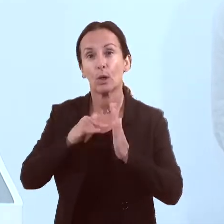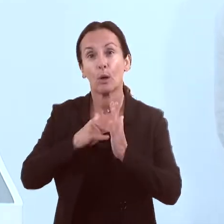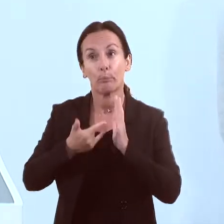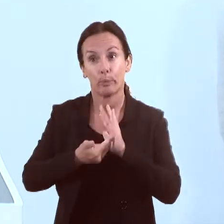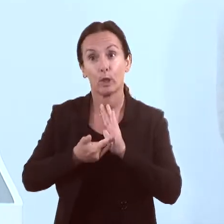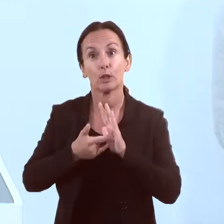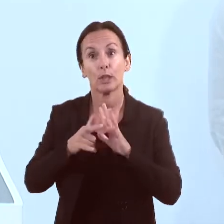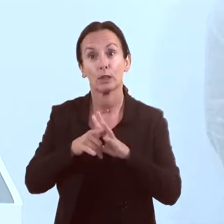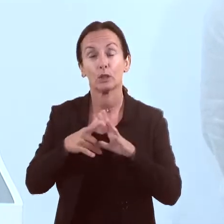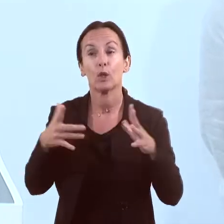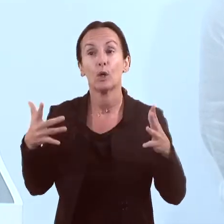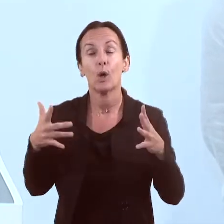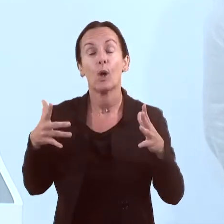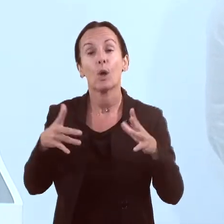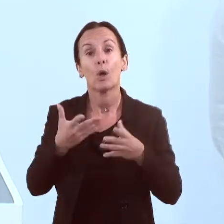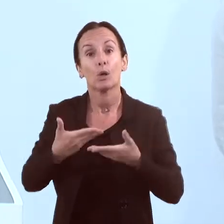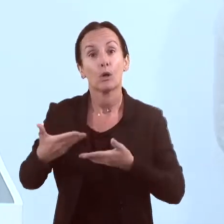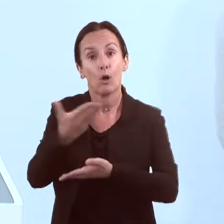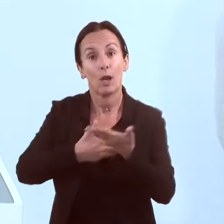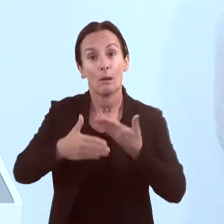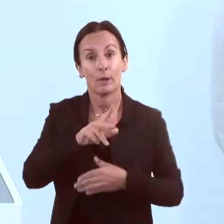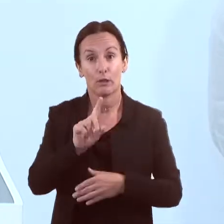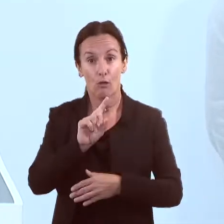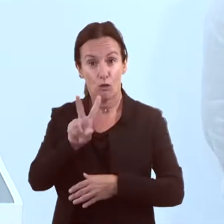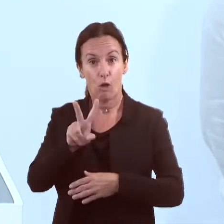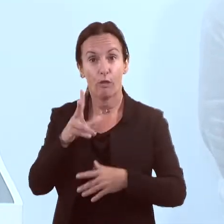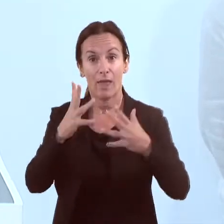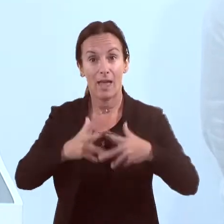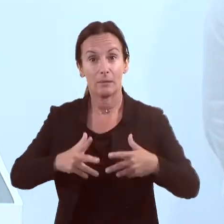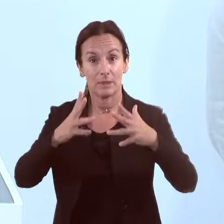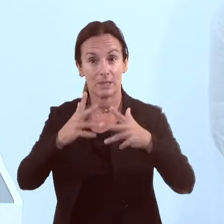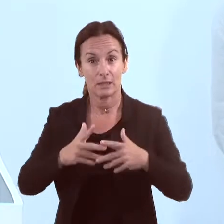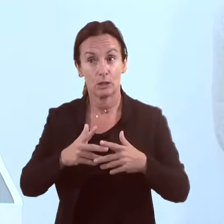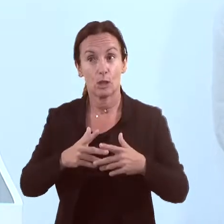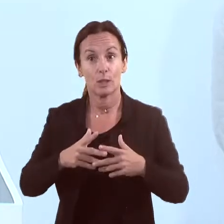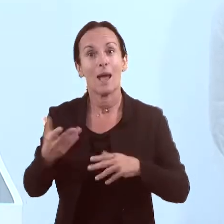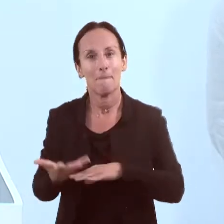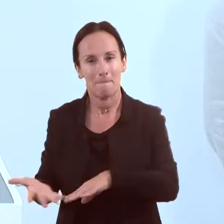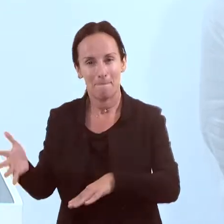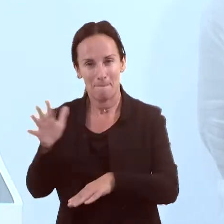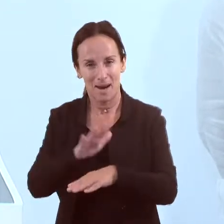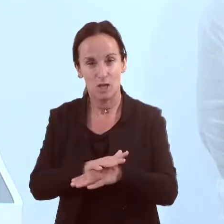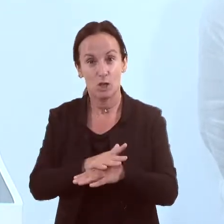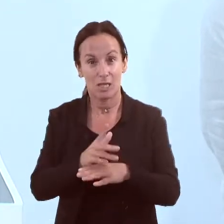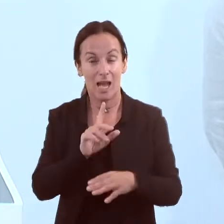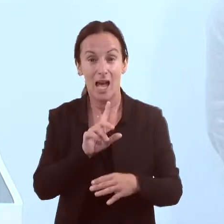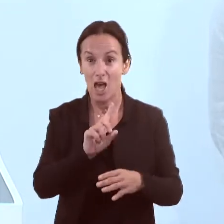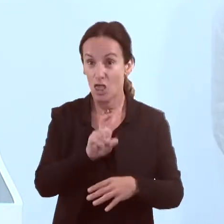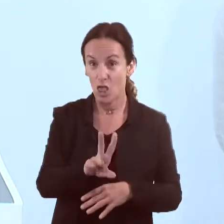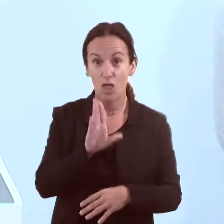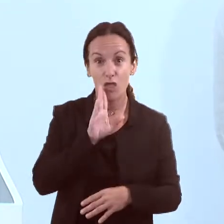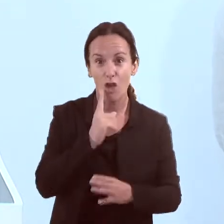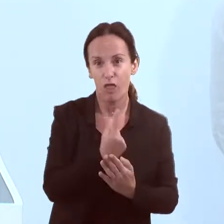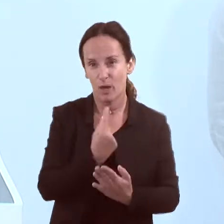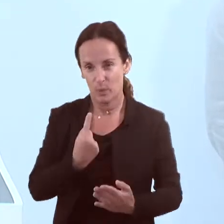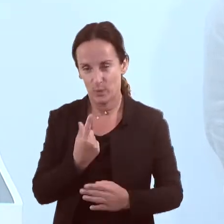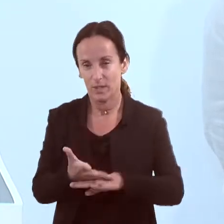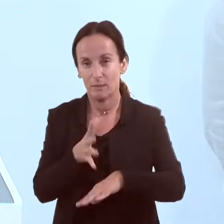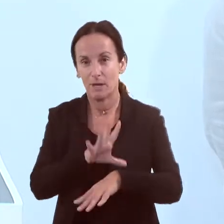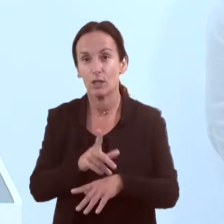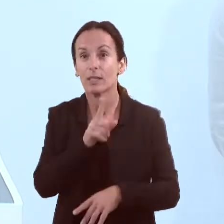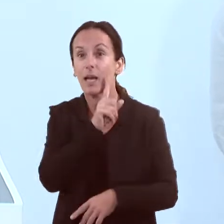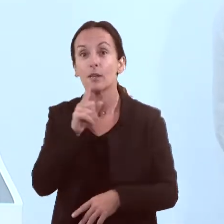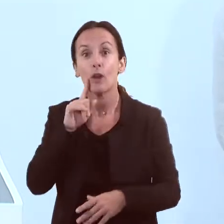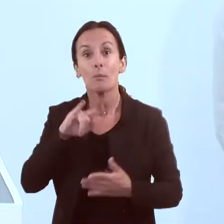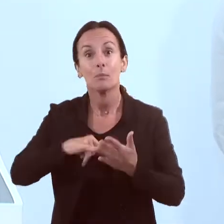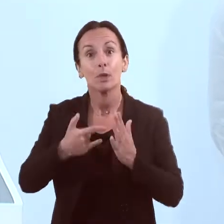públiques i Mallorca és una d'elles. És un projecte, com deia, pilot, finançat amb fons europeus i que s'anomenen Derechos a